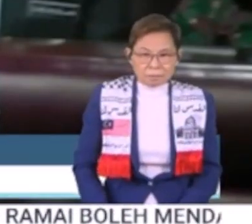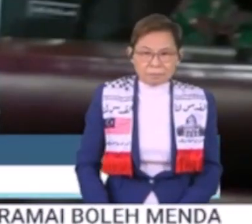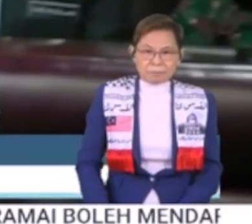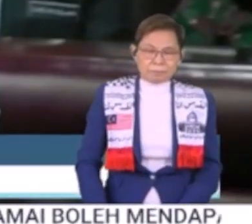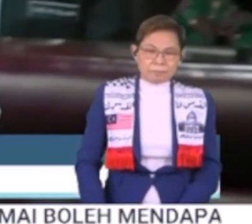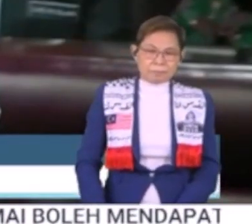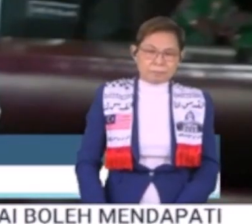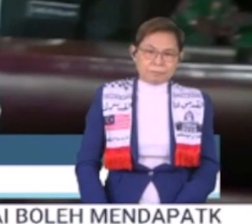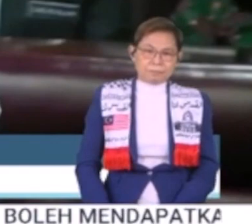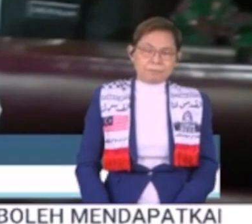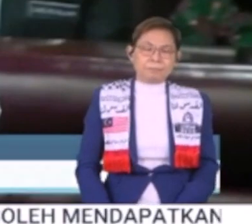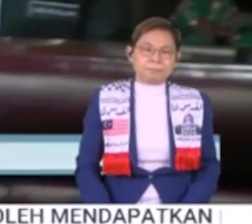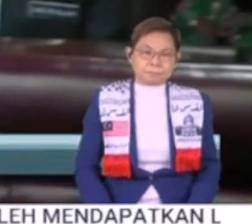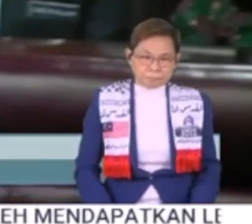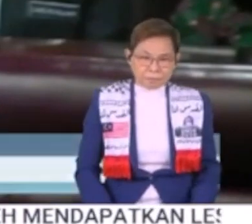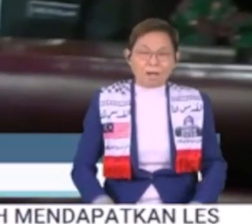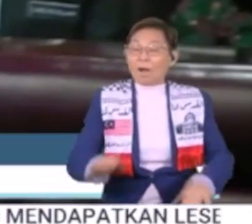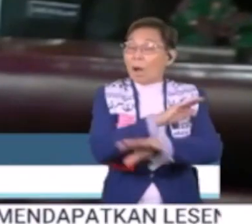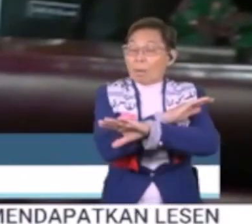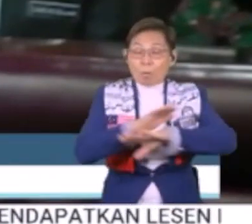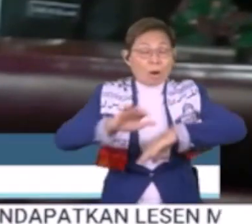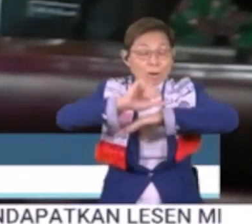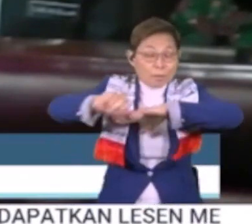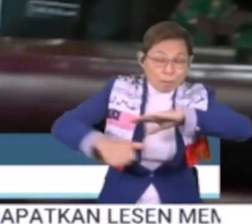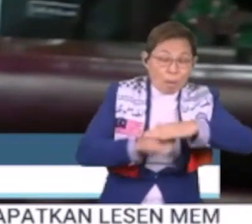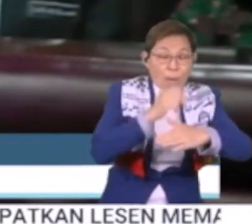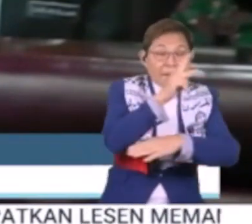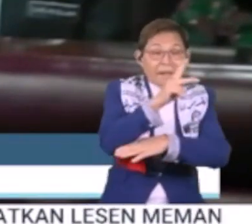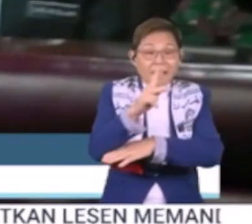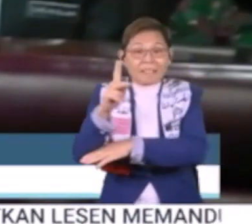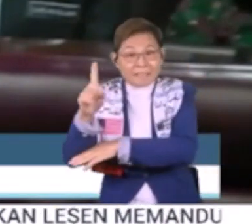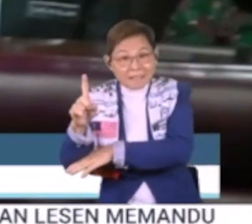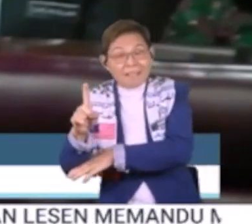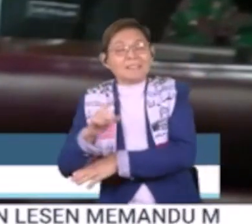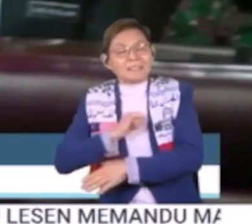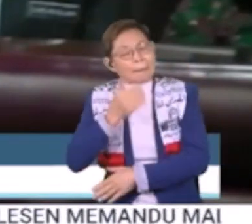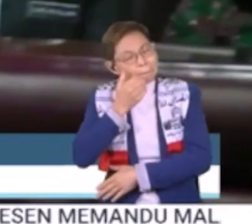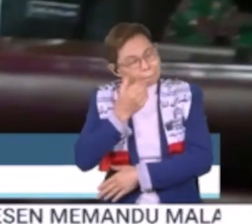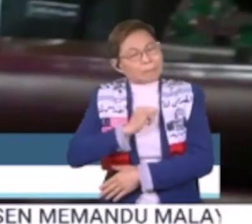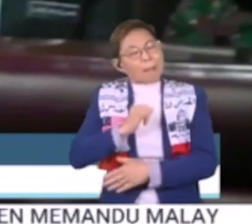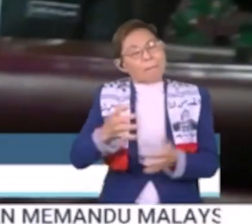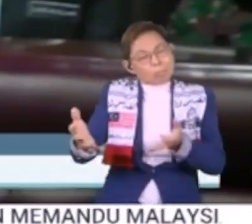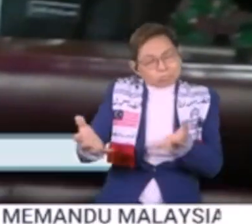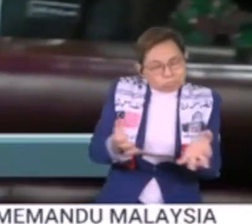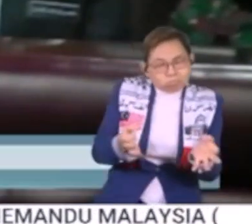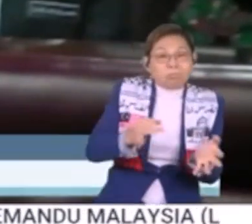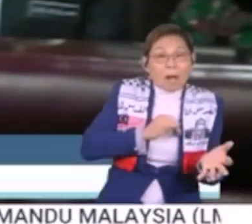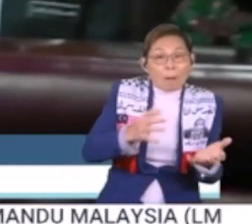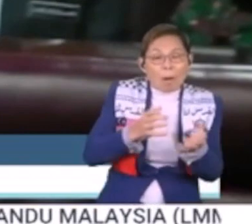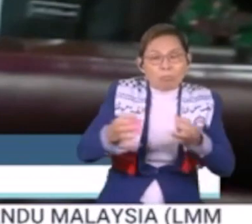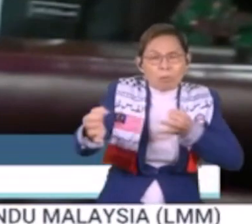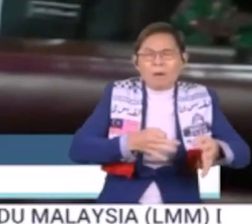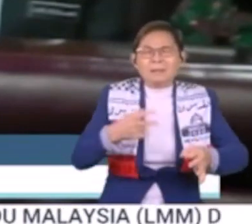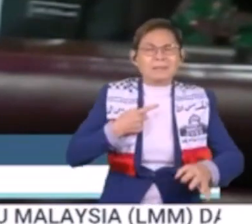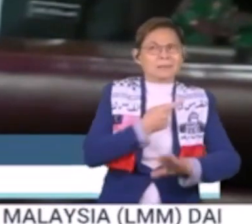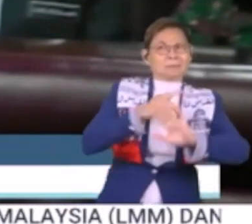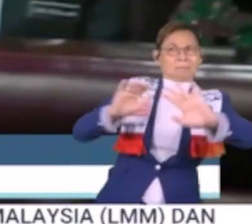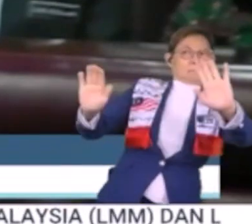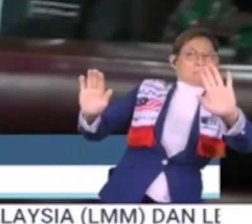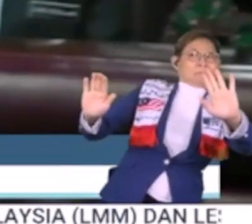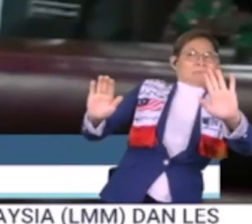Pun ini di bawah MIMOS, bukan bawah KKD, tapi saya ambil kesempatan untuk jelaskan. Kita tidak berhasrat untuk mengambil cap jari.